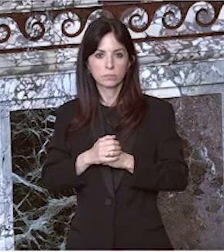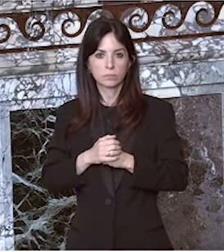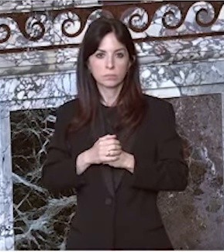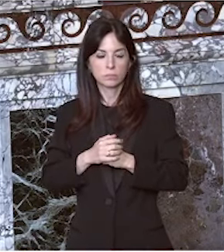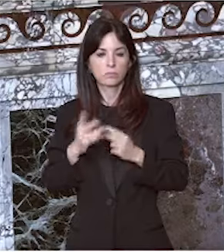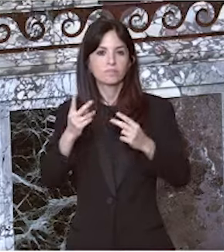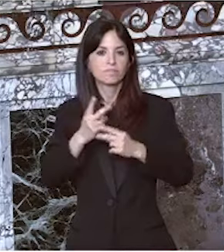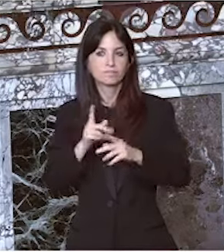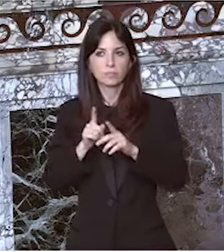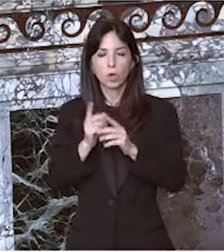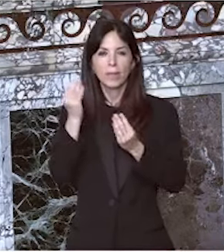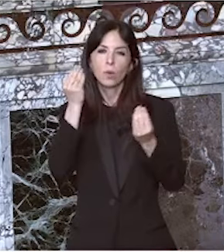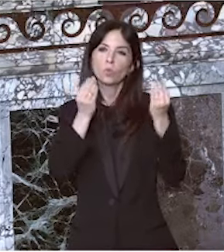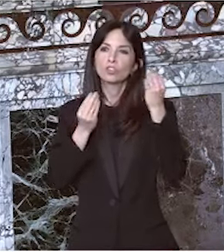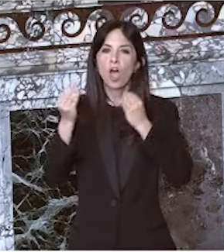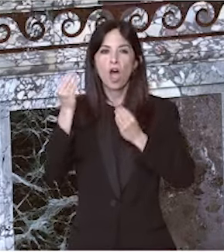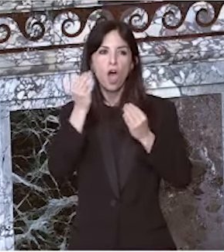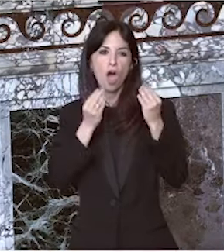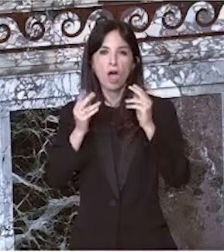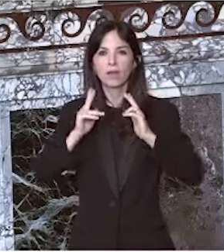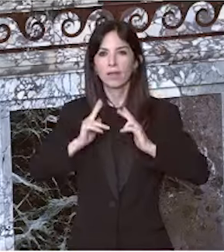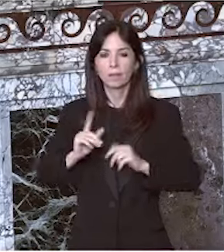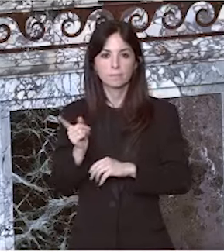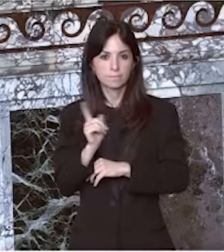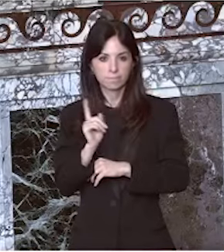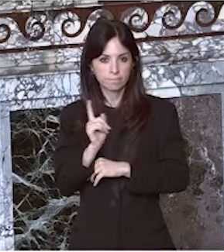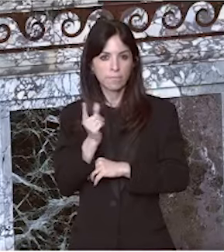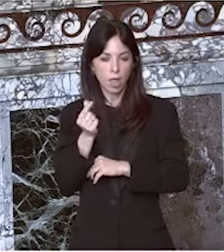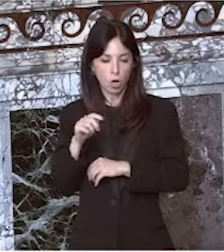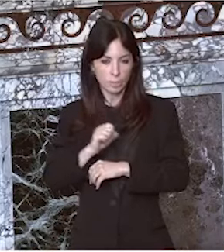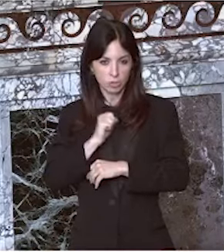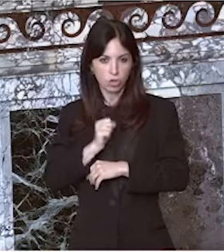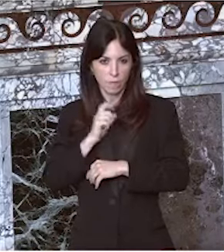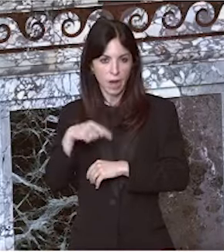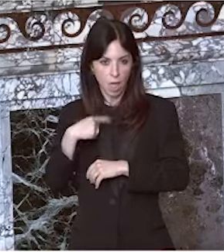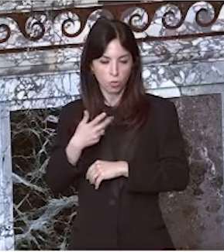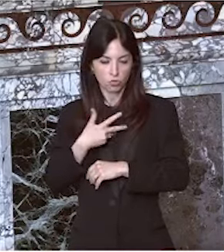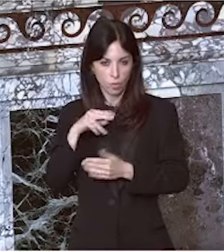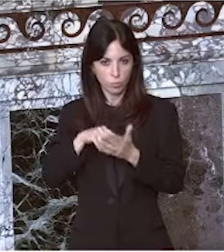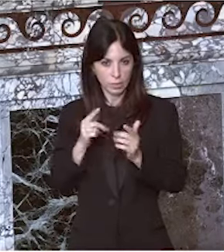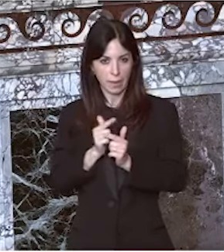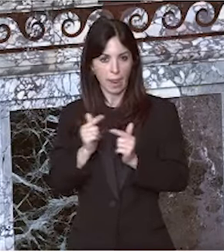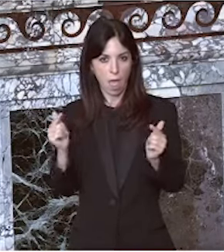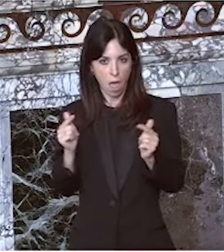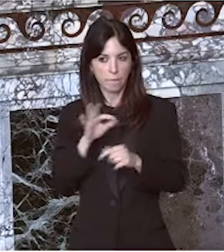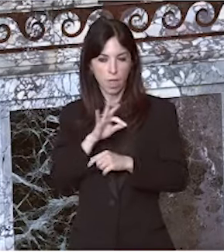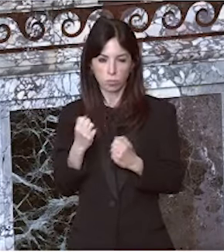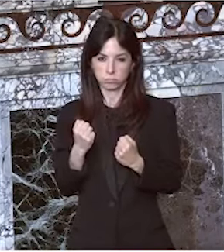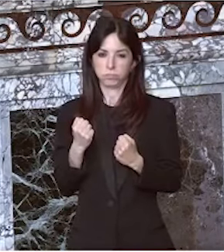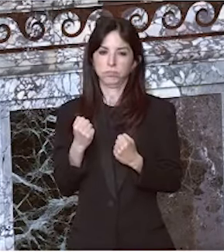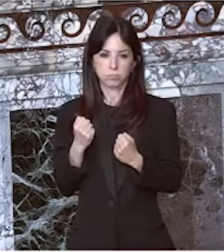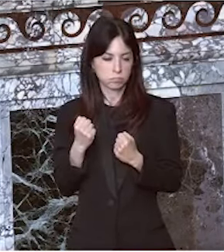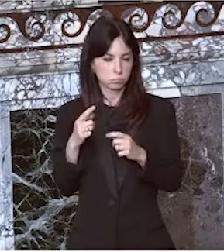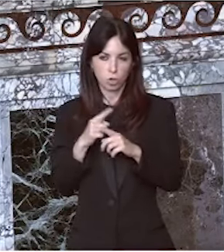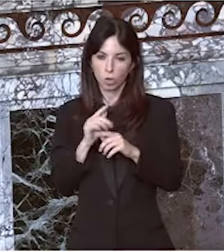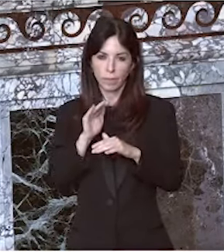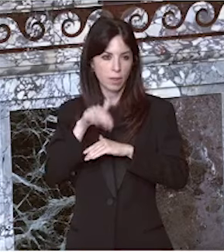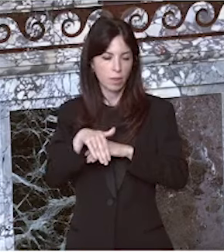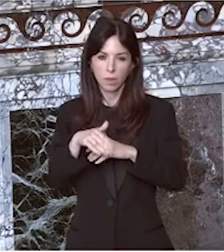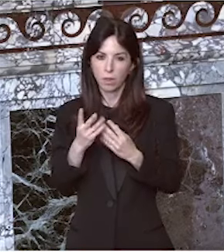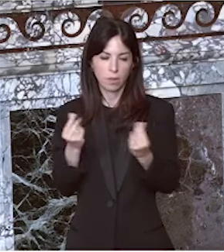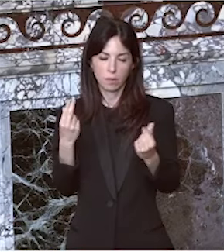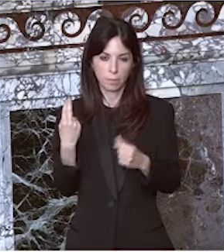Non dobbiamo però farci illusioni. La nostra economia soffre ancora di problemi gravi, alcuni radicati e di difficile